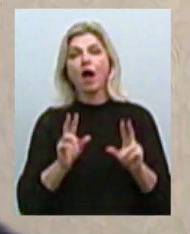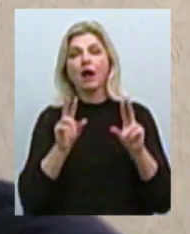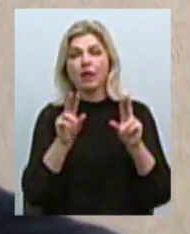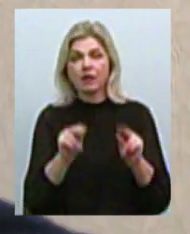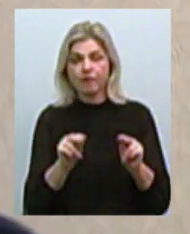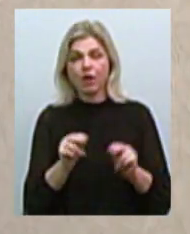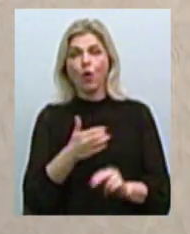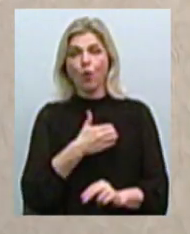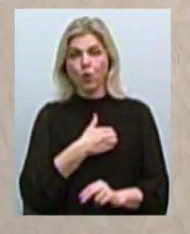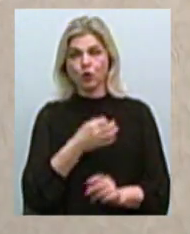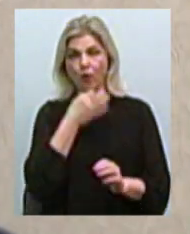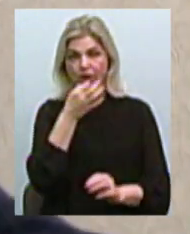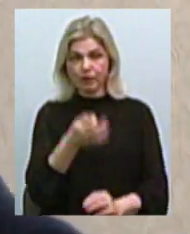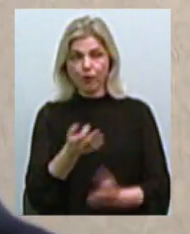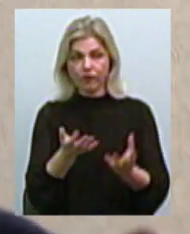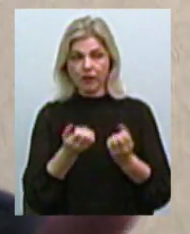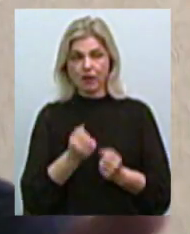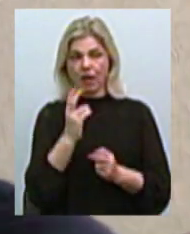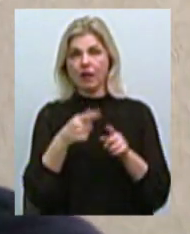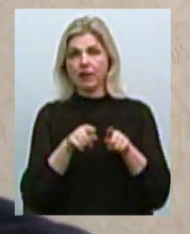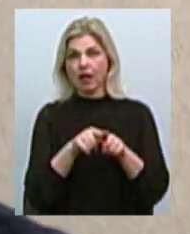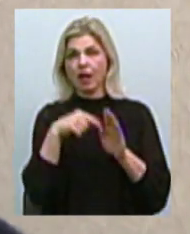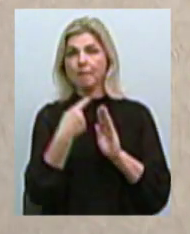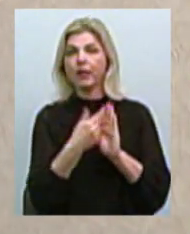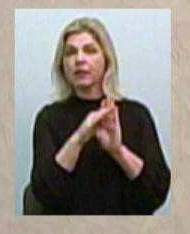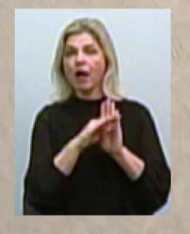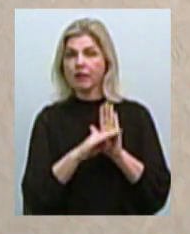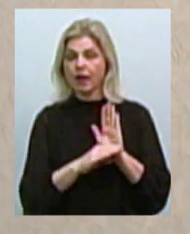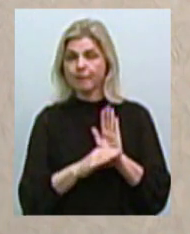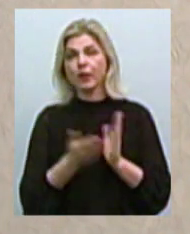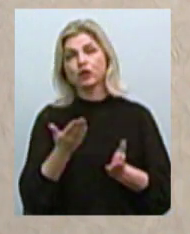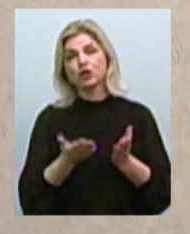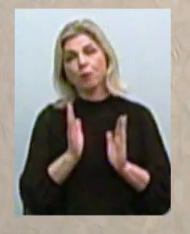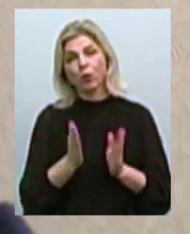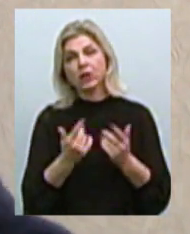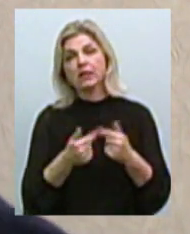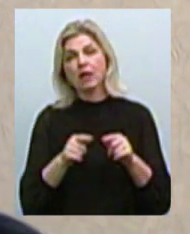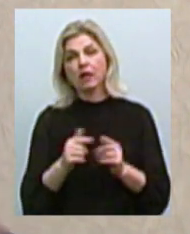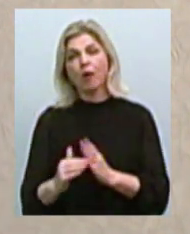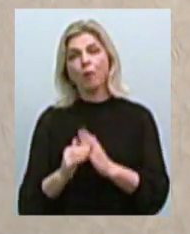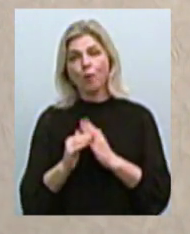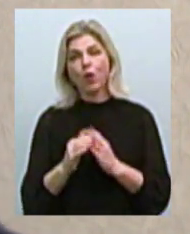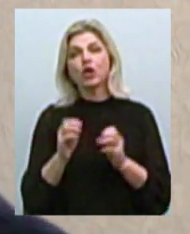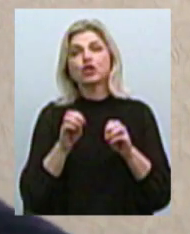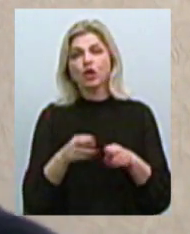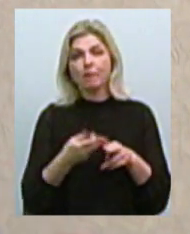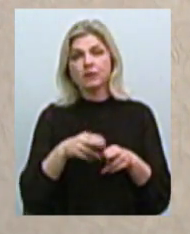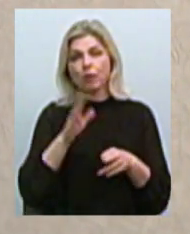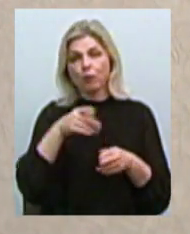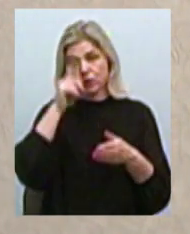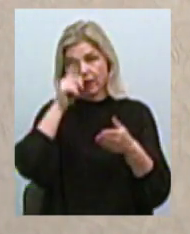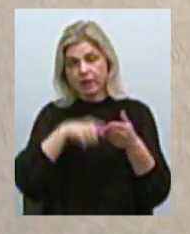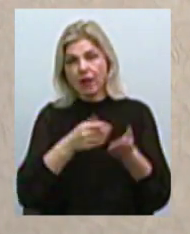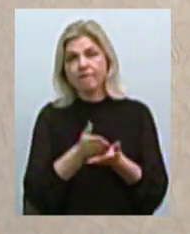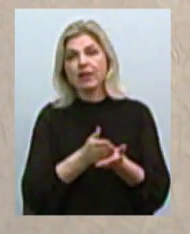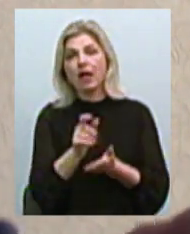гарантіями. Ми хочемо відповідь на от такі питання. Чи буде заклад надавати допомогу і чим це буде завірено ветеранам